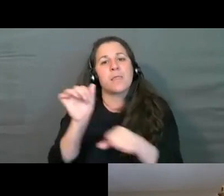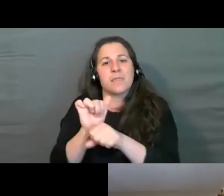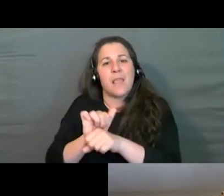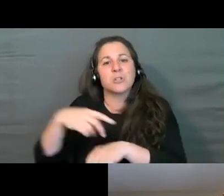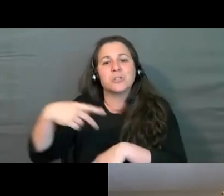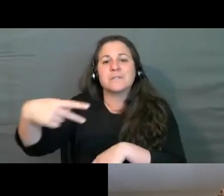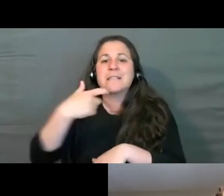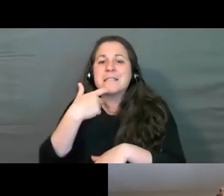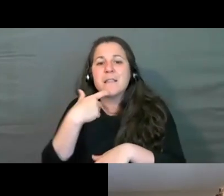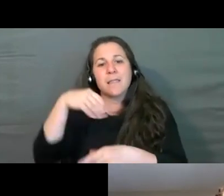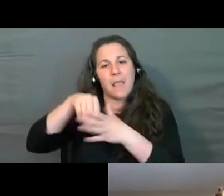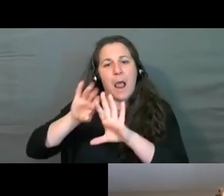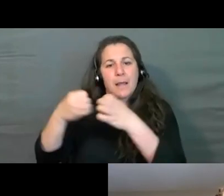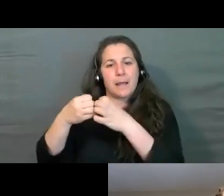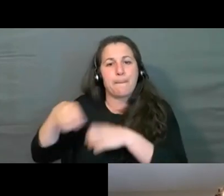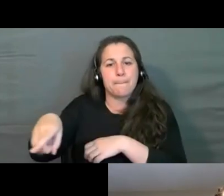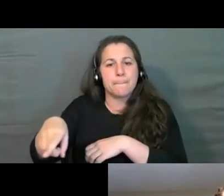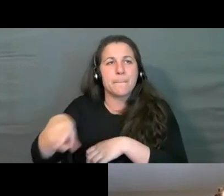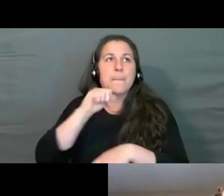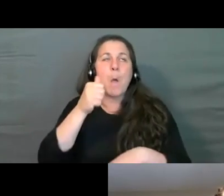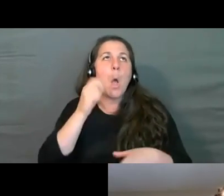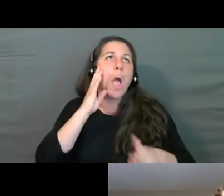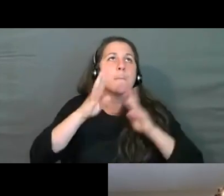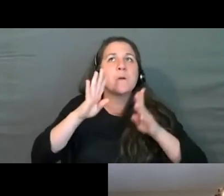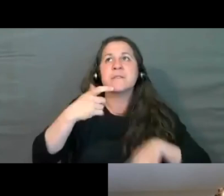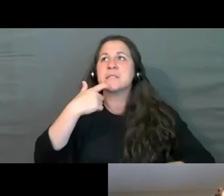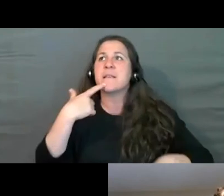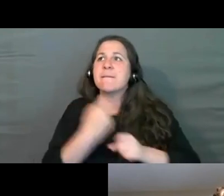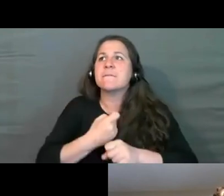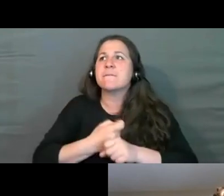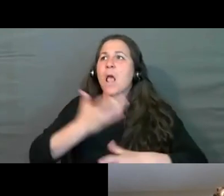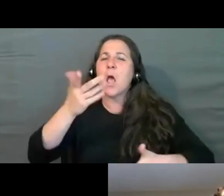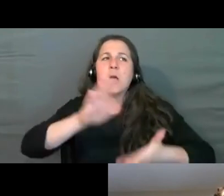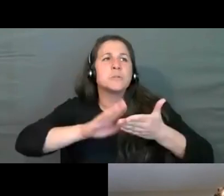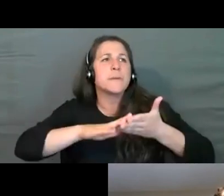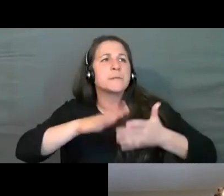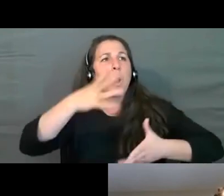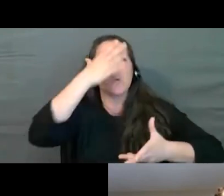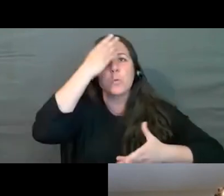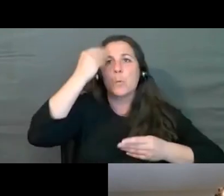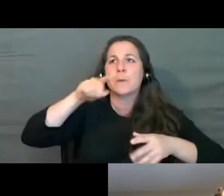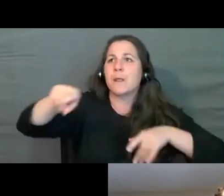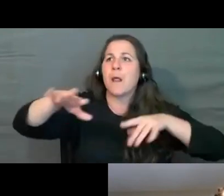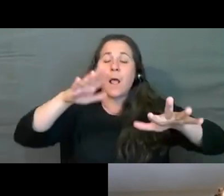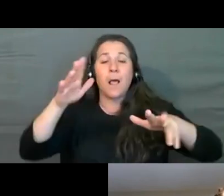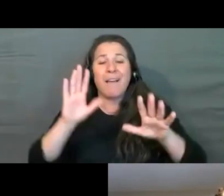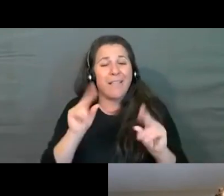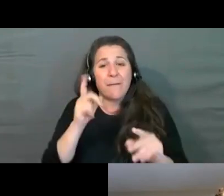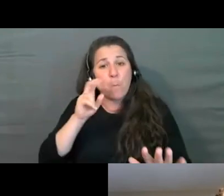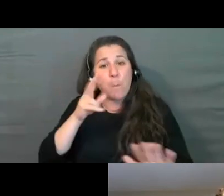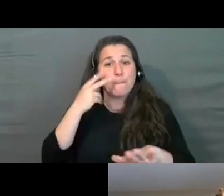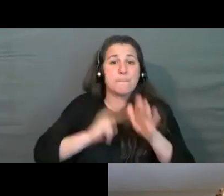à quelqu'un dans l'équipe. Pas qu'on improvise la journée même. Ah, ben excuse-moi, Pascal, on a oublié pour toi. Oui, parce que là, on crée